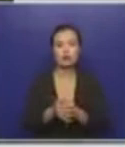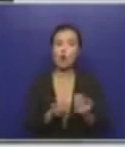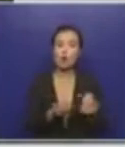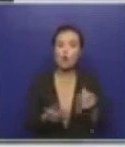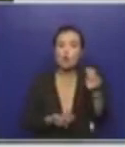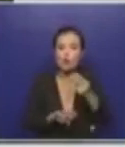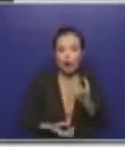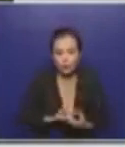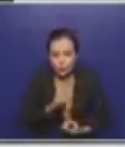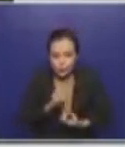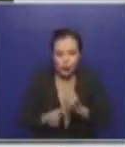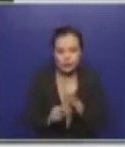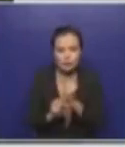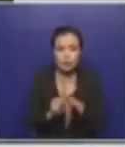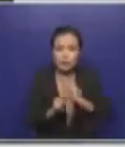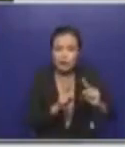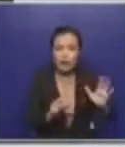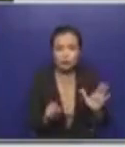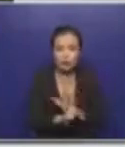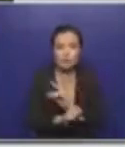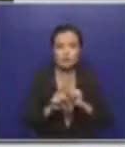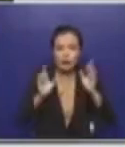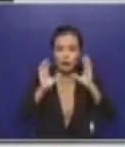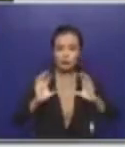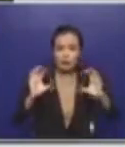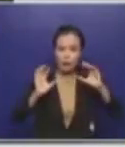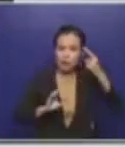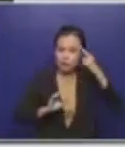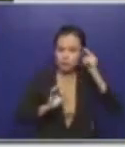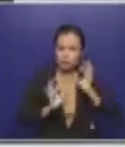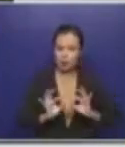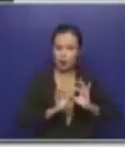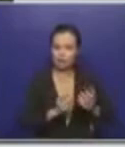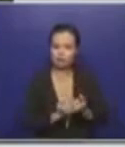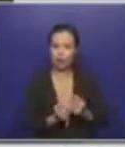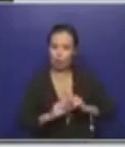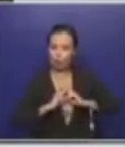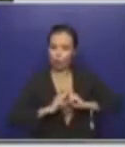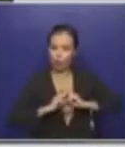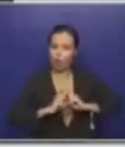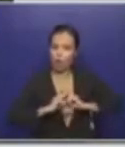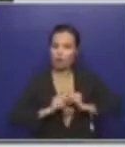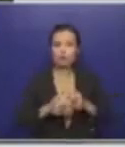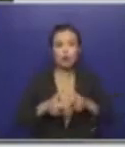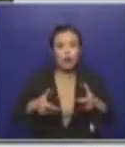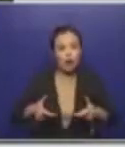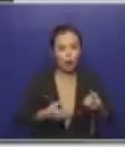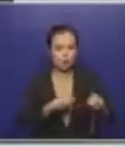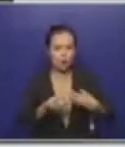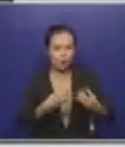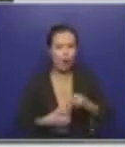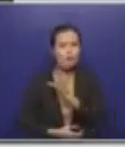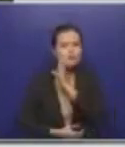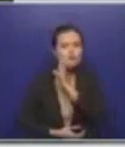ตัวเต็มที่แต่ขอให้รัฐบาลได้ตระหนักนะครับอย่าไปเข้าข้างตัวเองอย่าไปฟังคนที่มารายงานโดยเท็จๆน